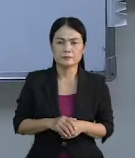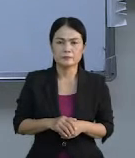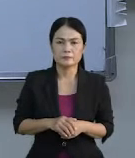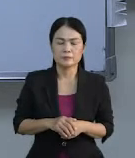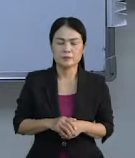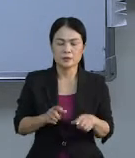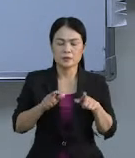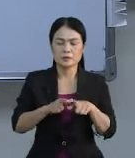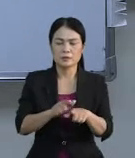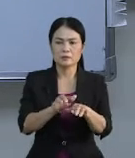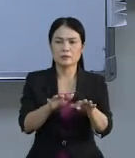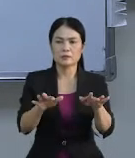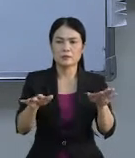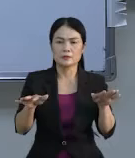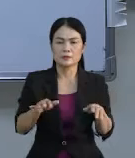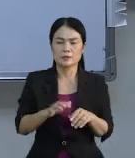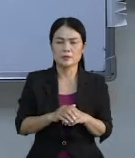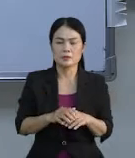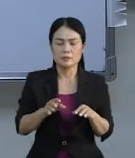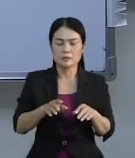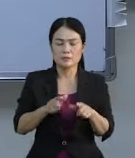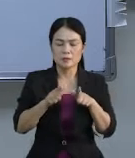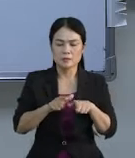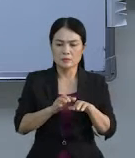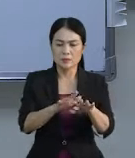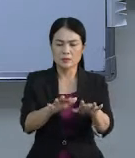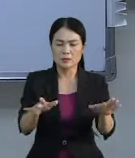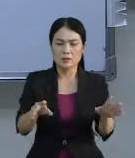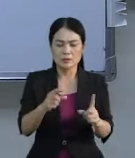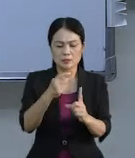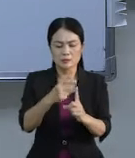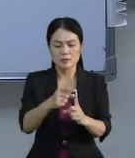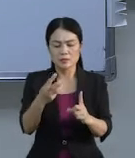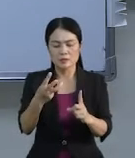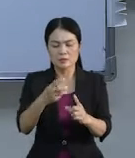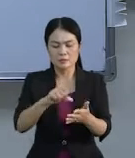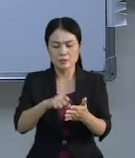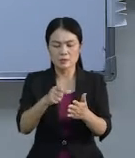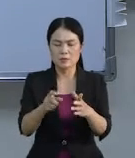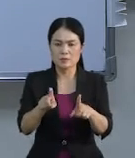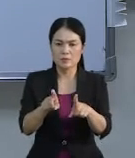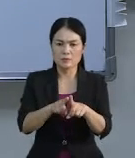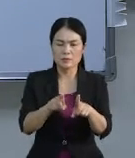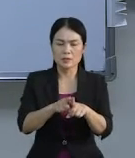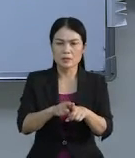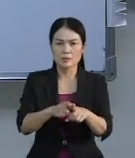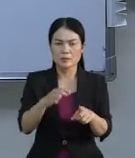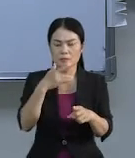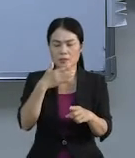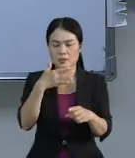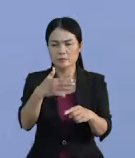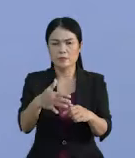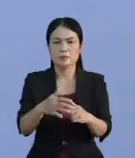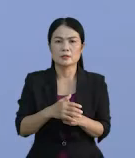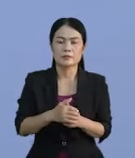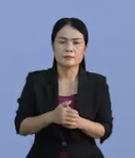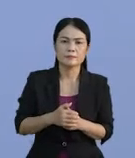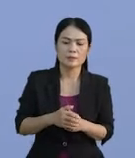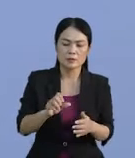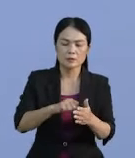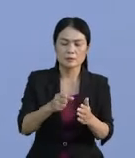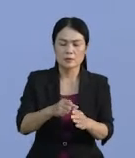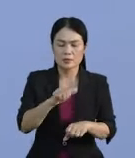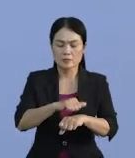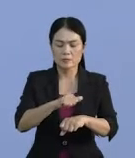បាទចលសាសាកោចលធីពាក្យទាំង3នេះគឺមាននៃរបស់វាគឺដូចជាមួយនឹងពាក្យសមុទ្រអញ្ចឹងនៃដូច